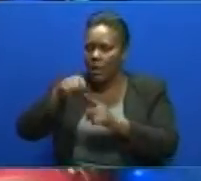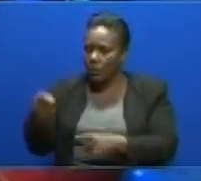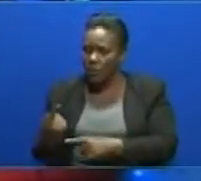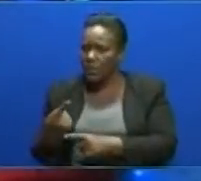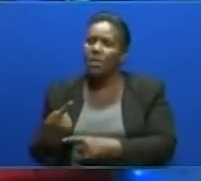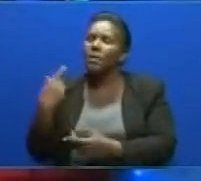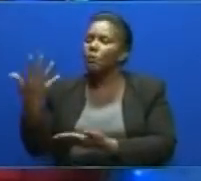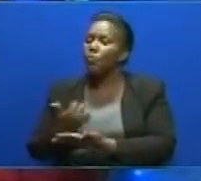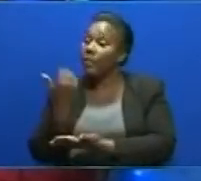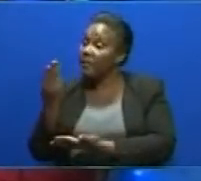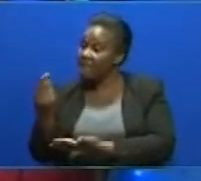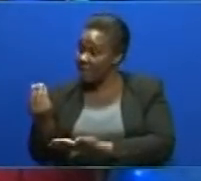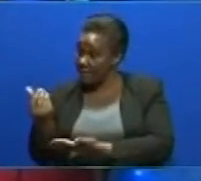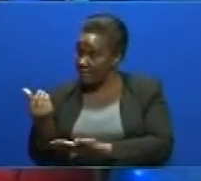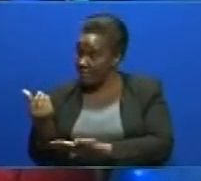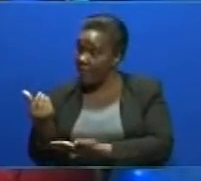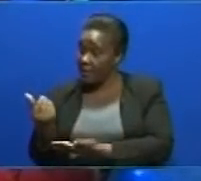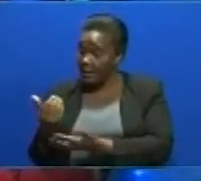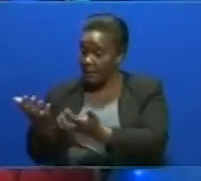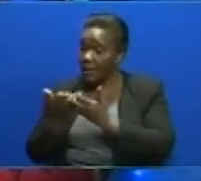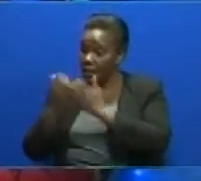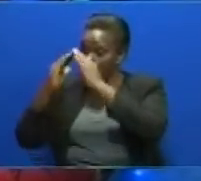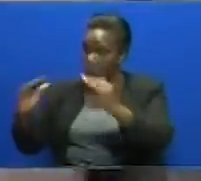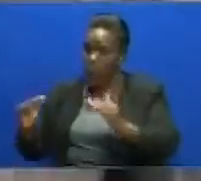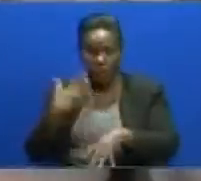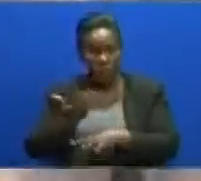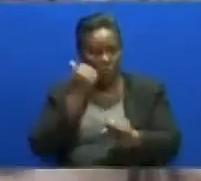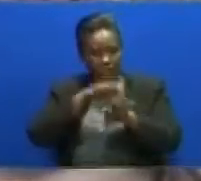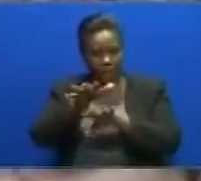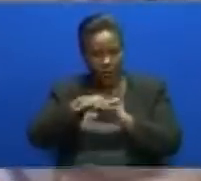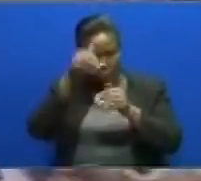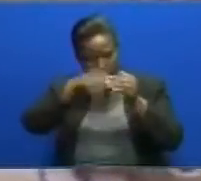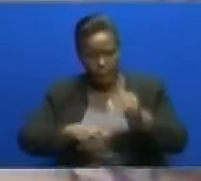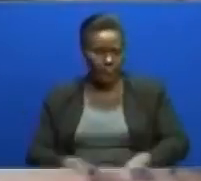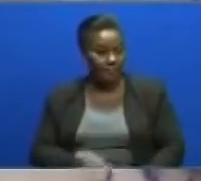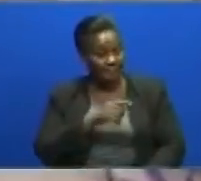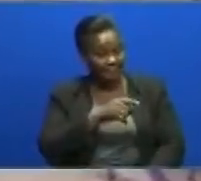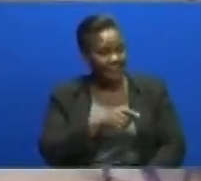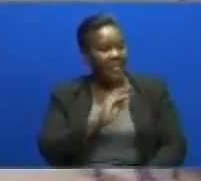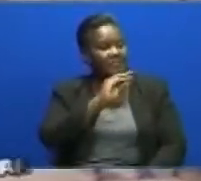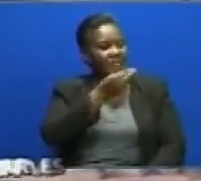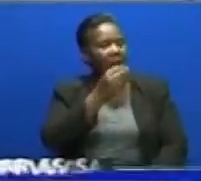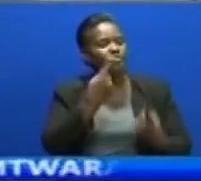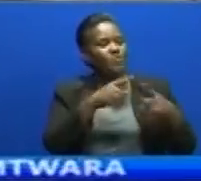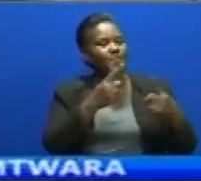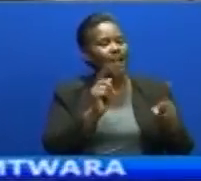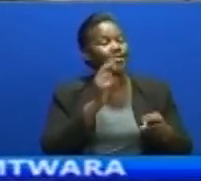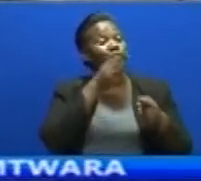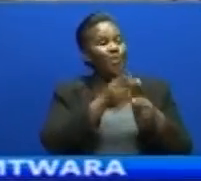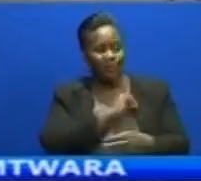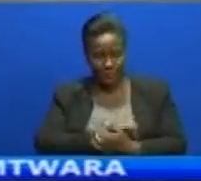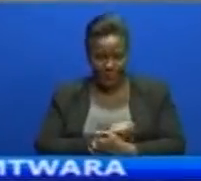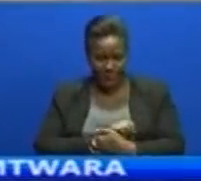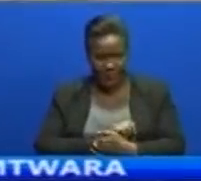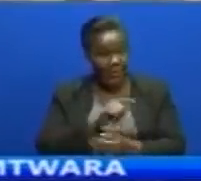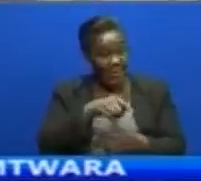yao. Tuungane na Martina Ngulumbi kwa taarifa kamili. Inaitwa dhahabu ya kijani ni zao la korosho ambayo kwa sasa